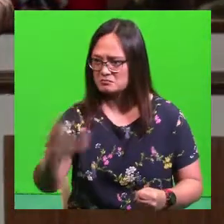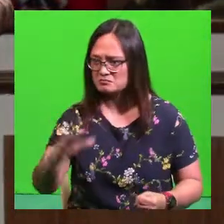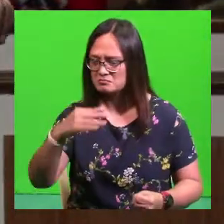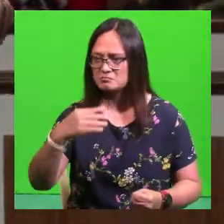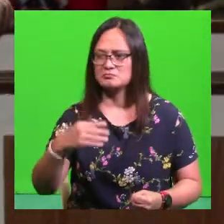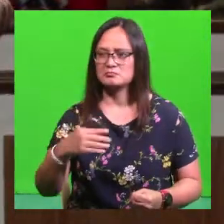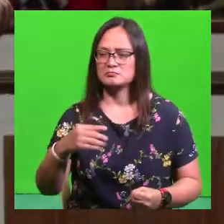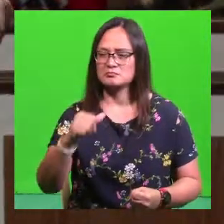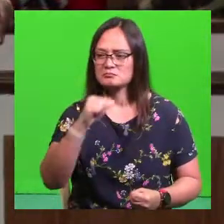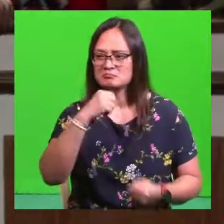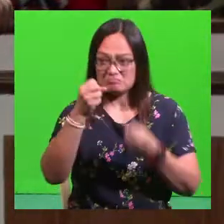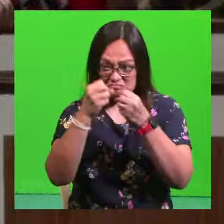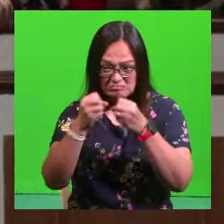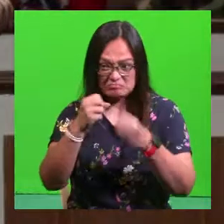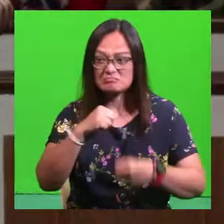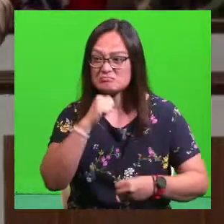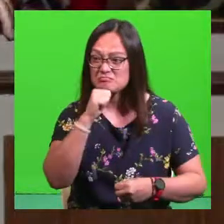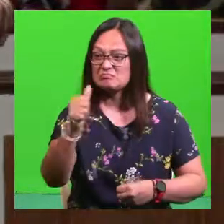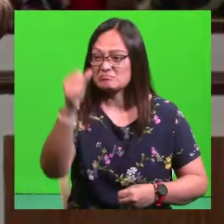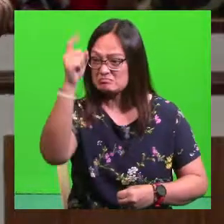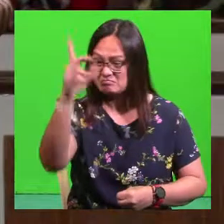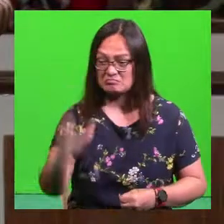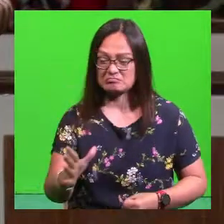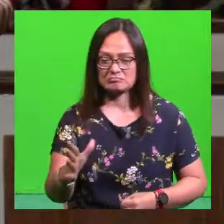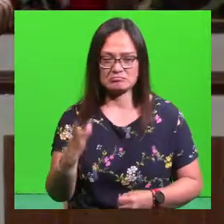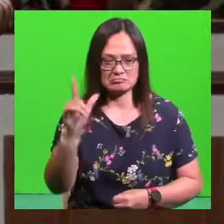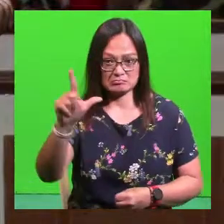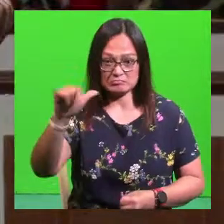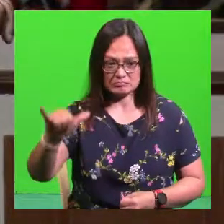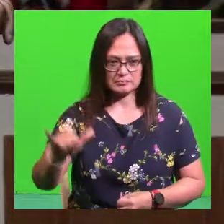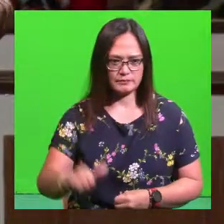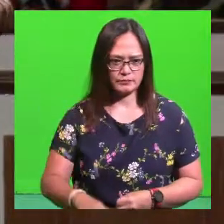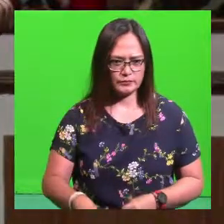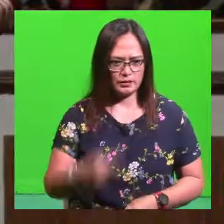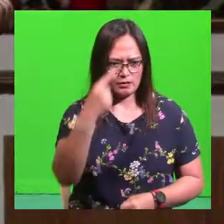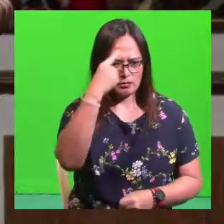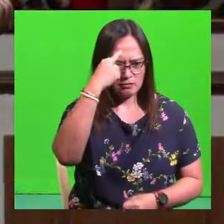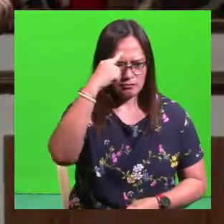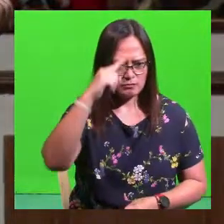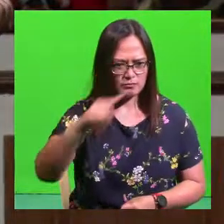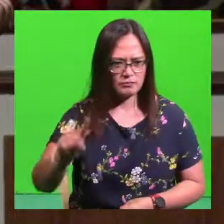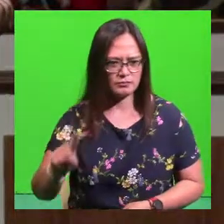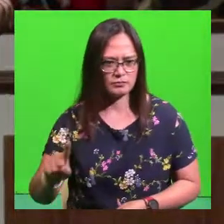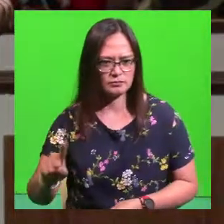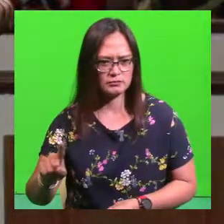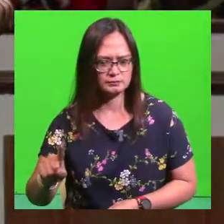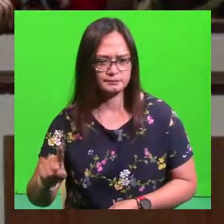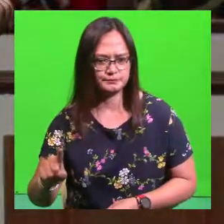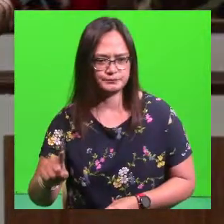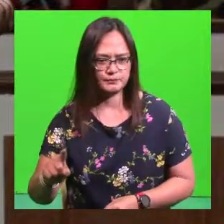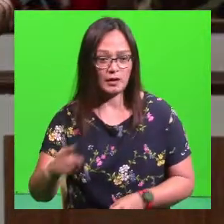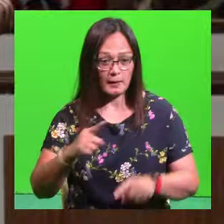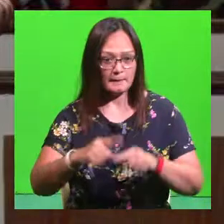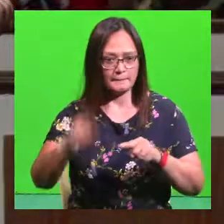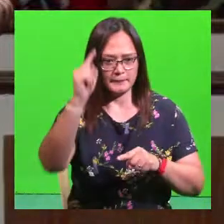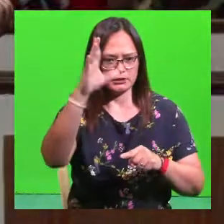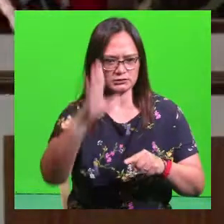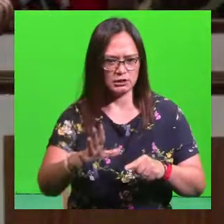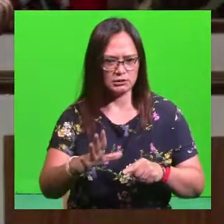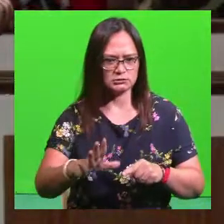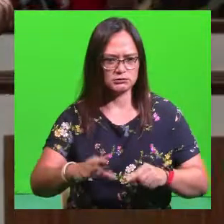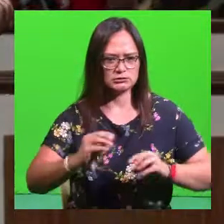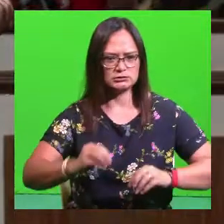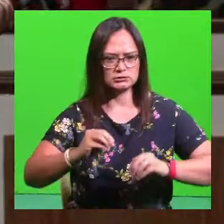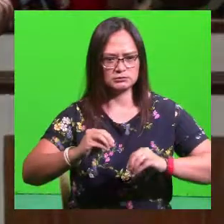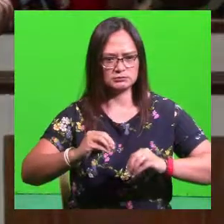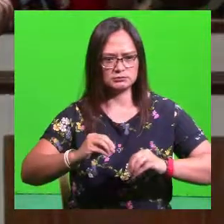yet peradventure for a good man some would even dare to die. But God commendeth His love toward